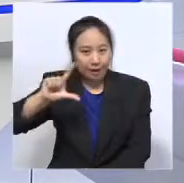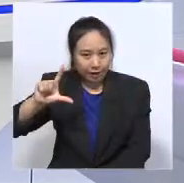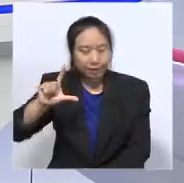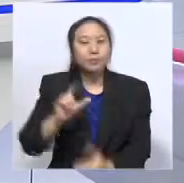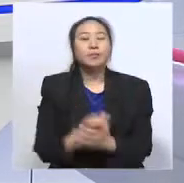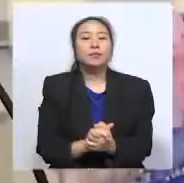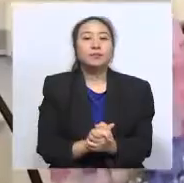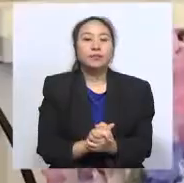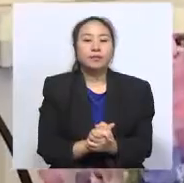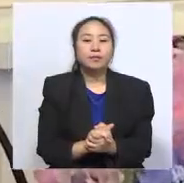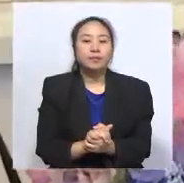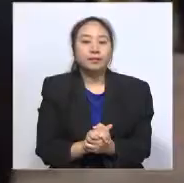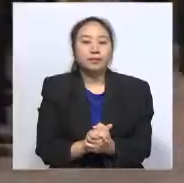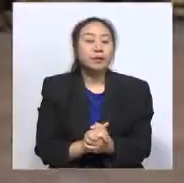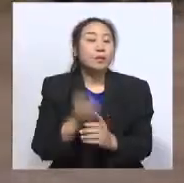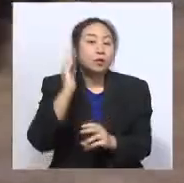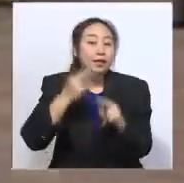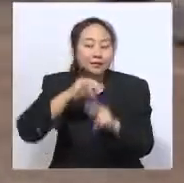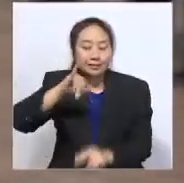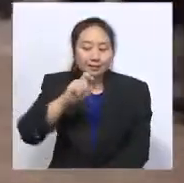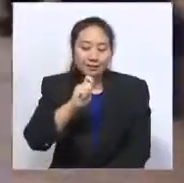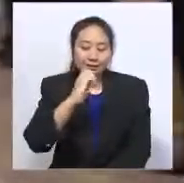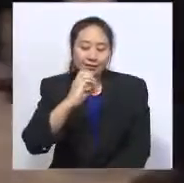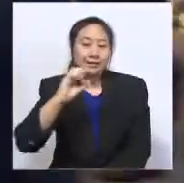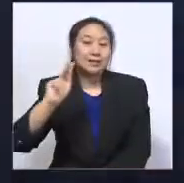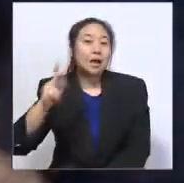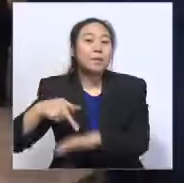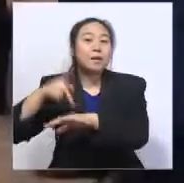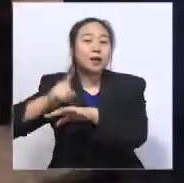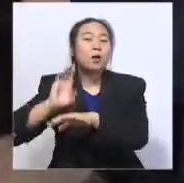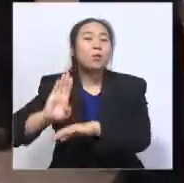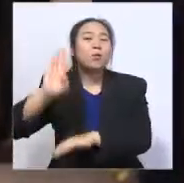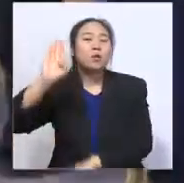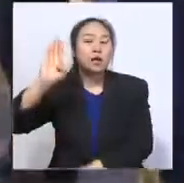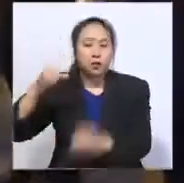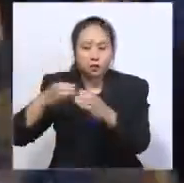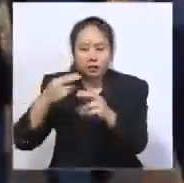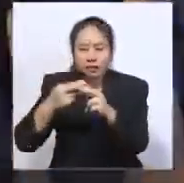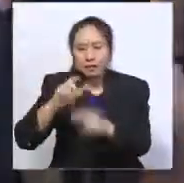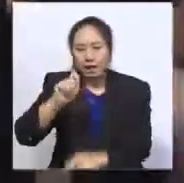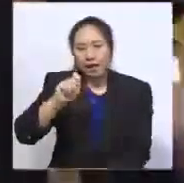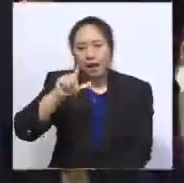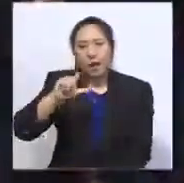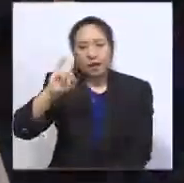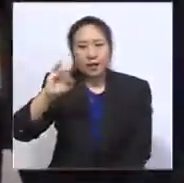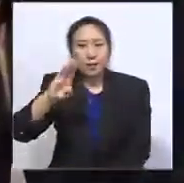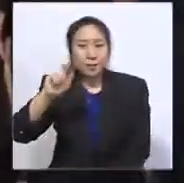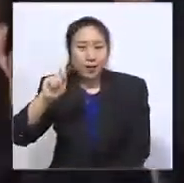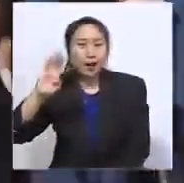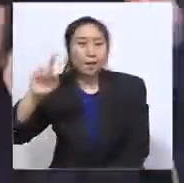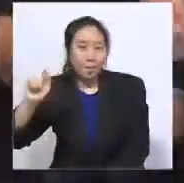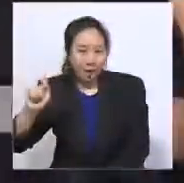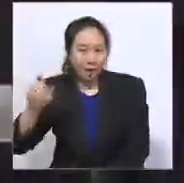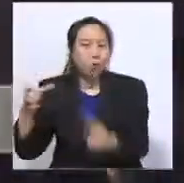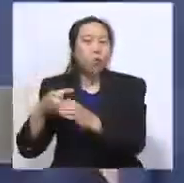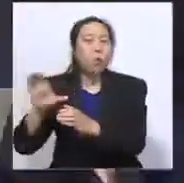านบาทเลยทีเดียวค่ะโดยนายแจ็คหม่าประธานกรรมการบริหารบริษัทอาลีบาบากรุ๊ปนะคะแล้วก็คณะผู้บริหารเข้าเยี่ยมคารวะพลเอกประยุ